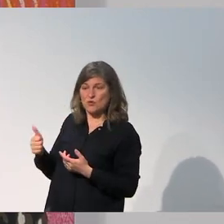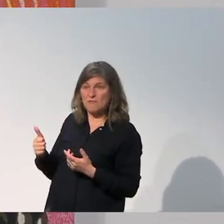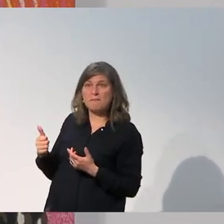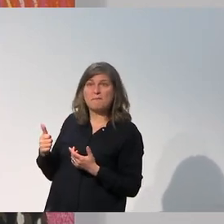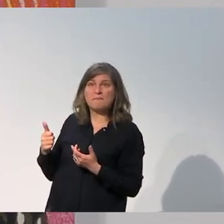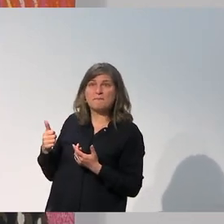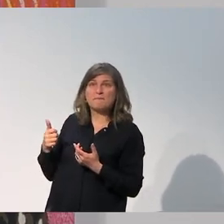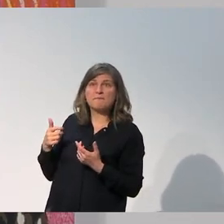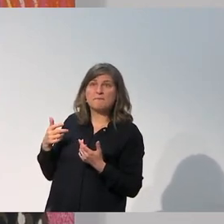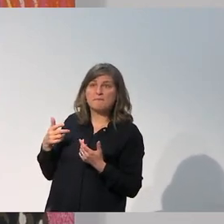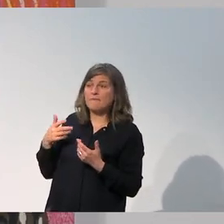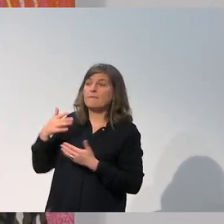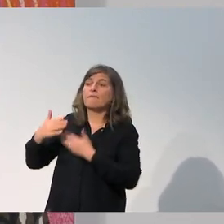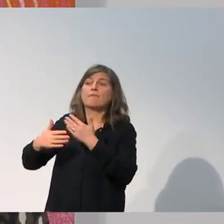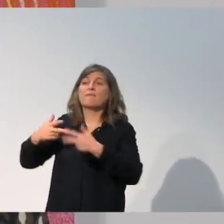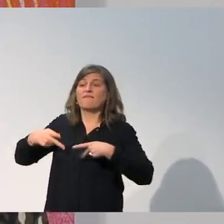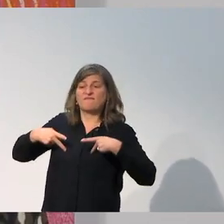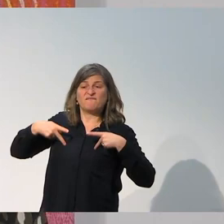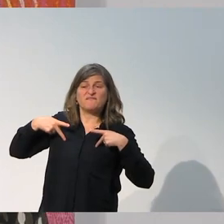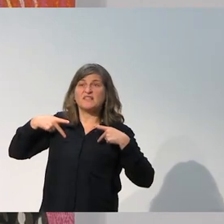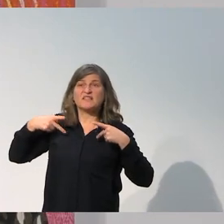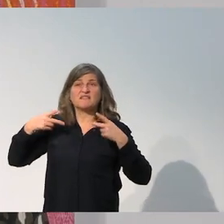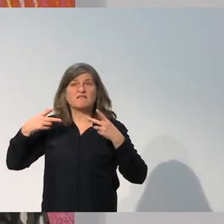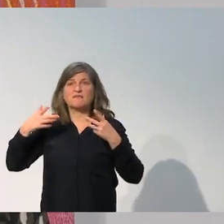dans une rue à Paris, dans un taudis,